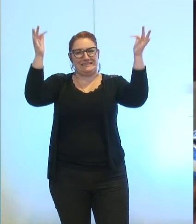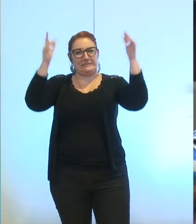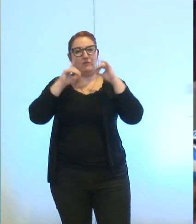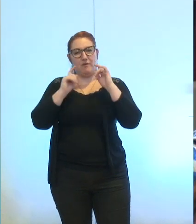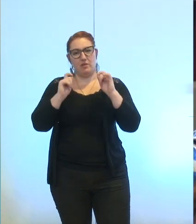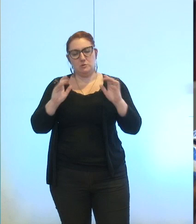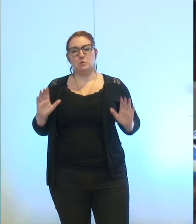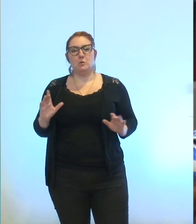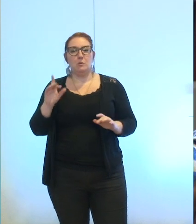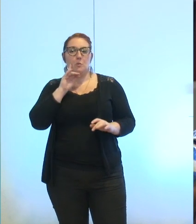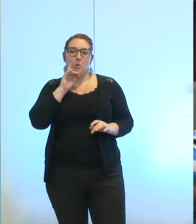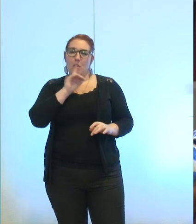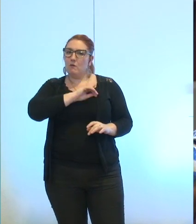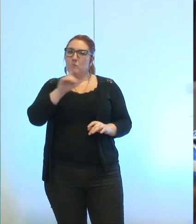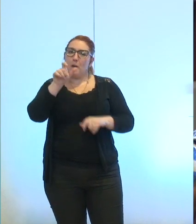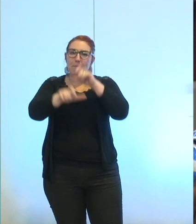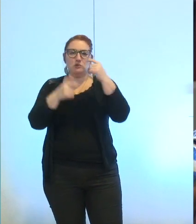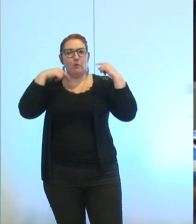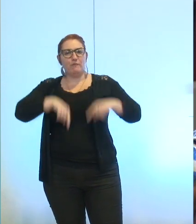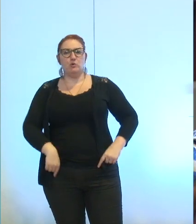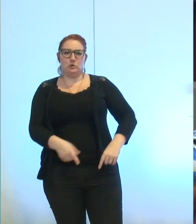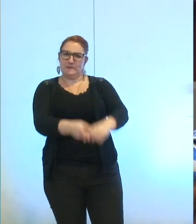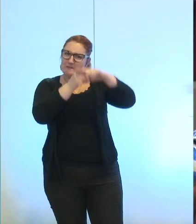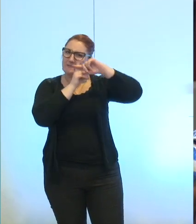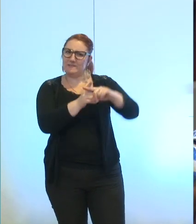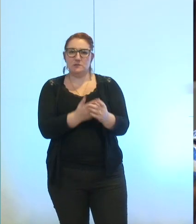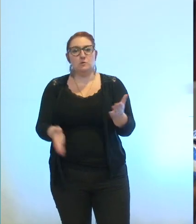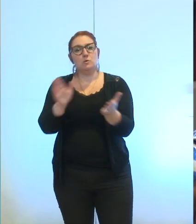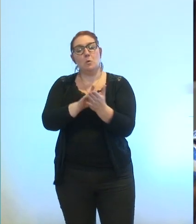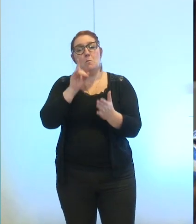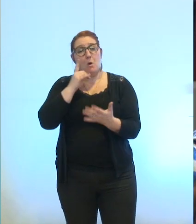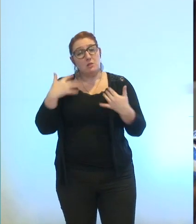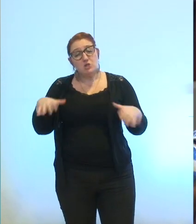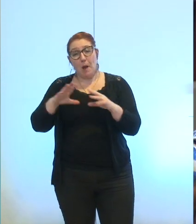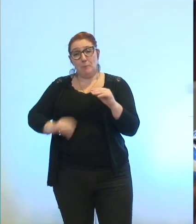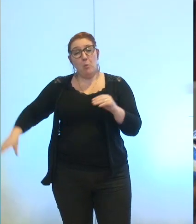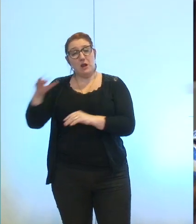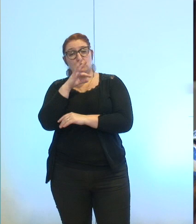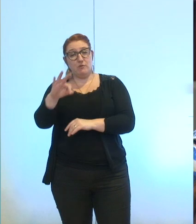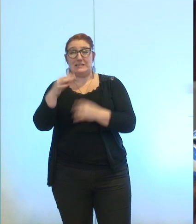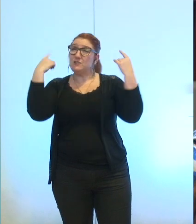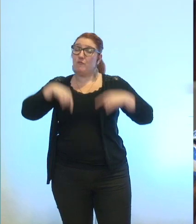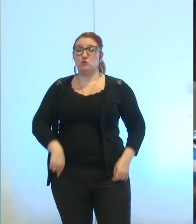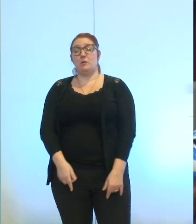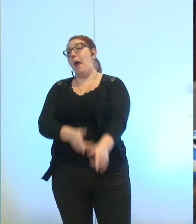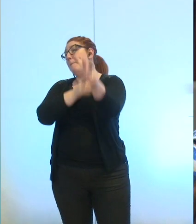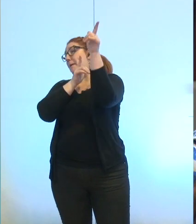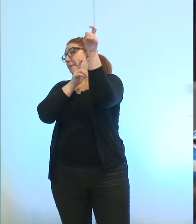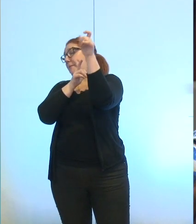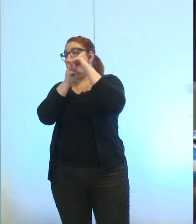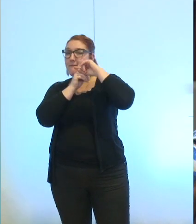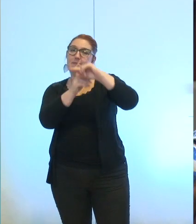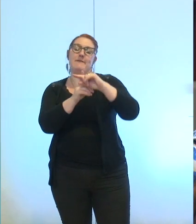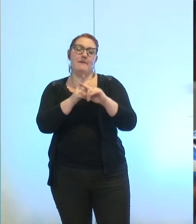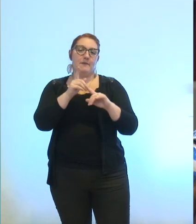stigmatiser davantage les fonctionnaires ils le sont assez aujourd'hui il faut éviter de venir abonder les théories